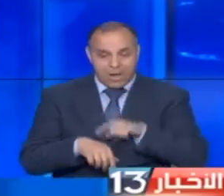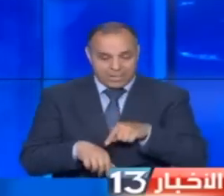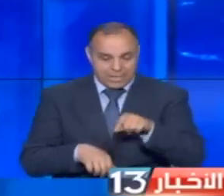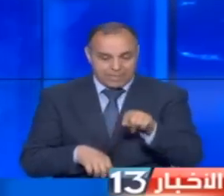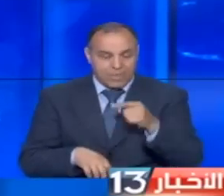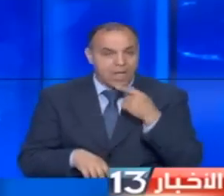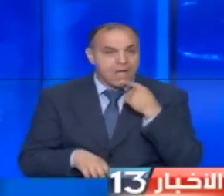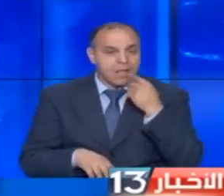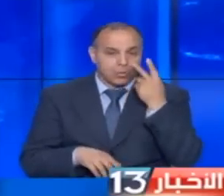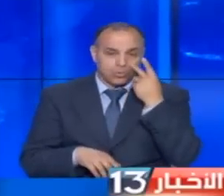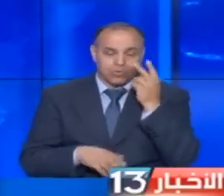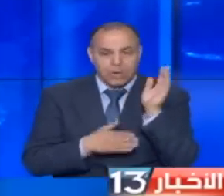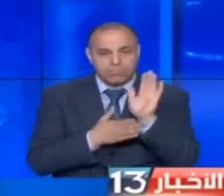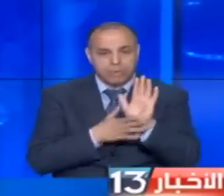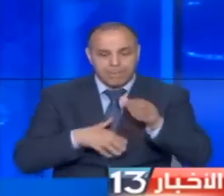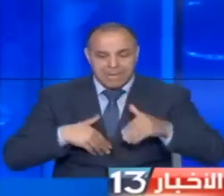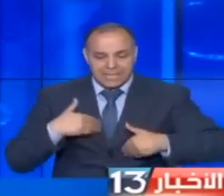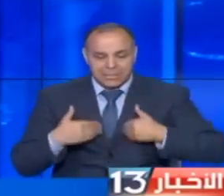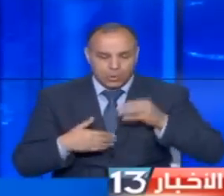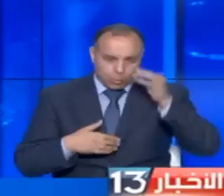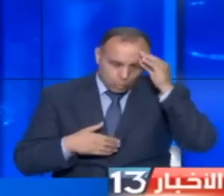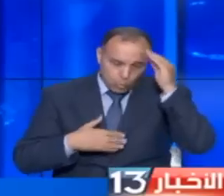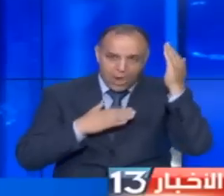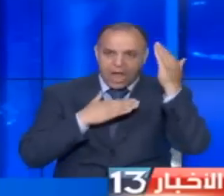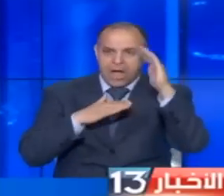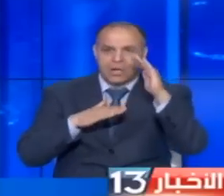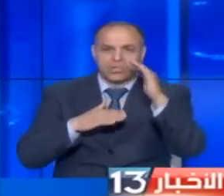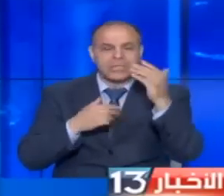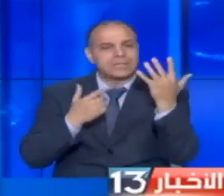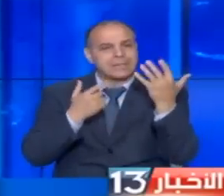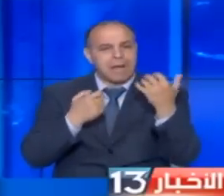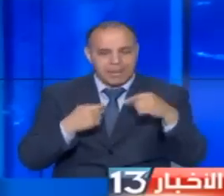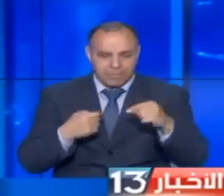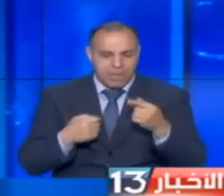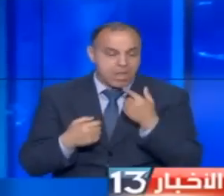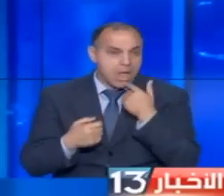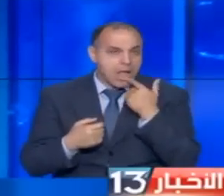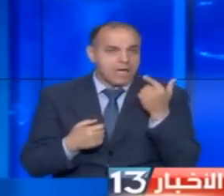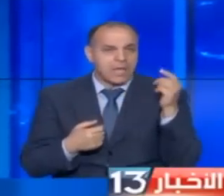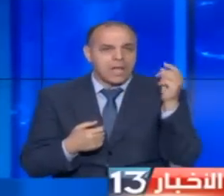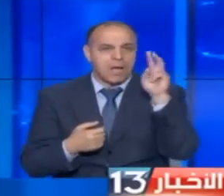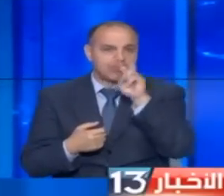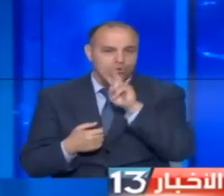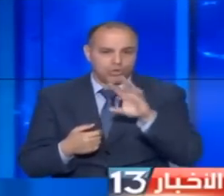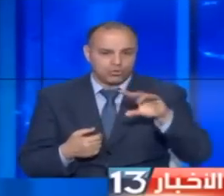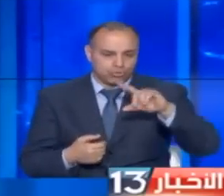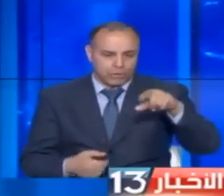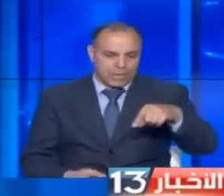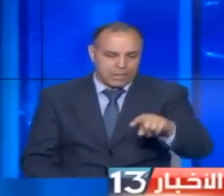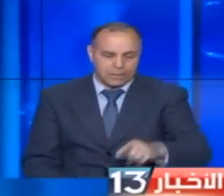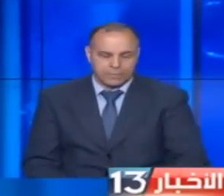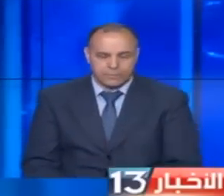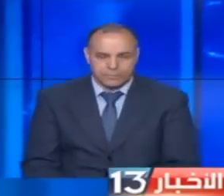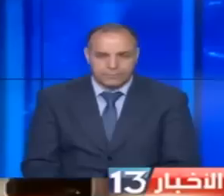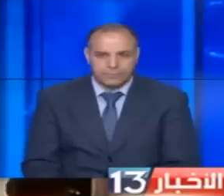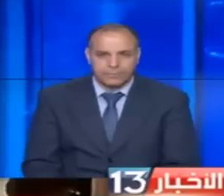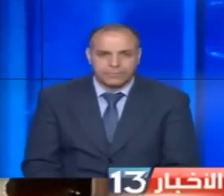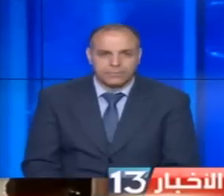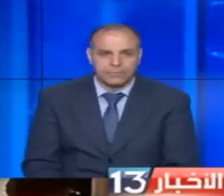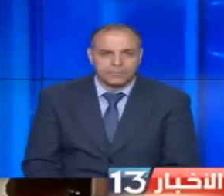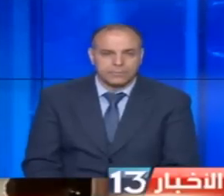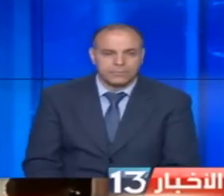لتستمر العروض المسرحيه من تونس وخارج طيله اسبوع وحتى الخامس والعشرين من الشهر الحالي